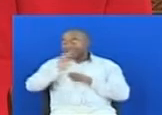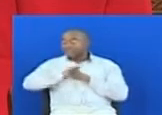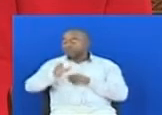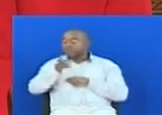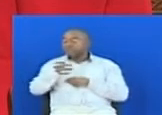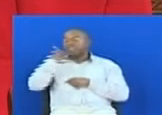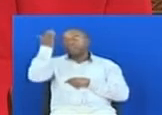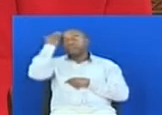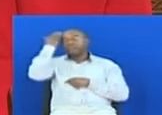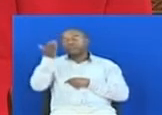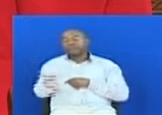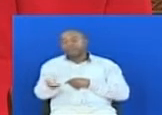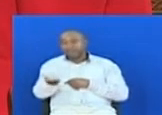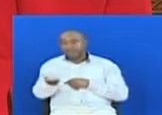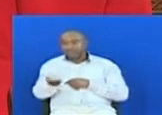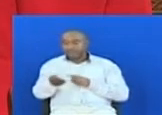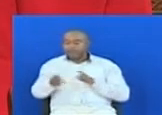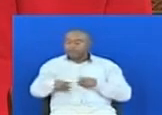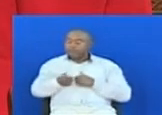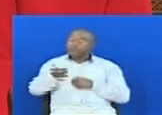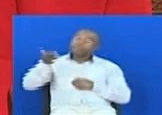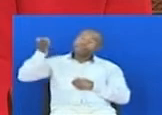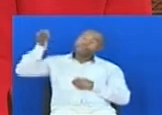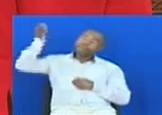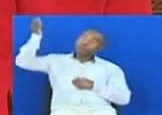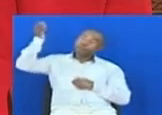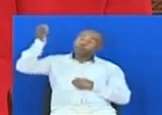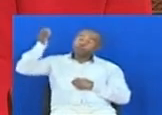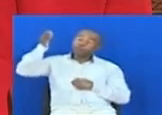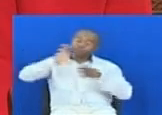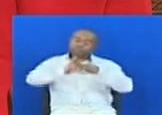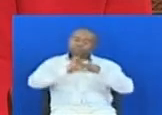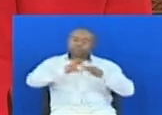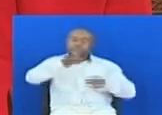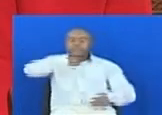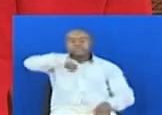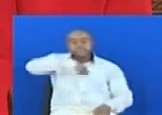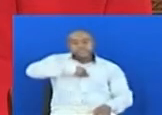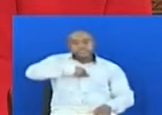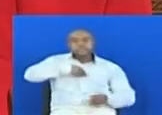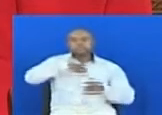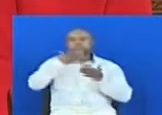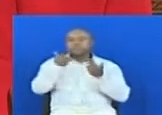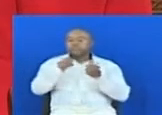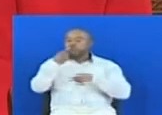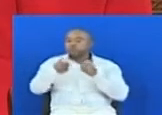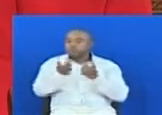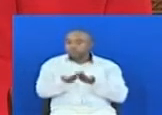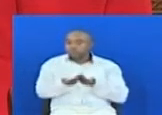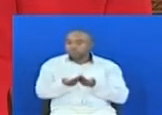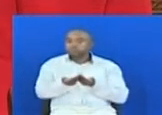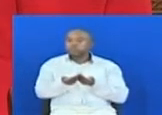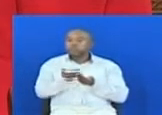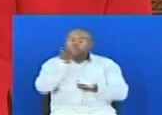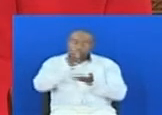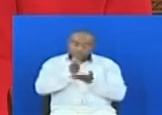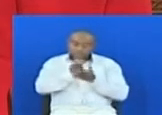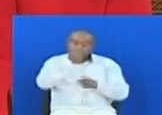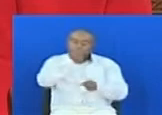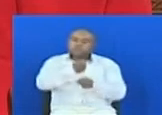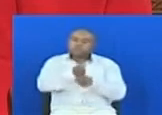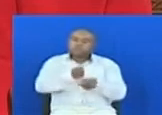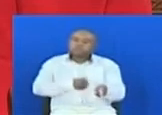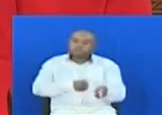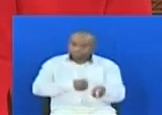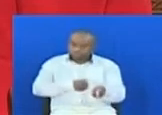inapotaka yenyewe. Lakini Mwenyezi Mungu amesimama na sisi na tunaendelea kukamilisha kazi